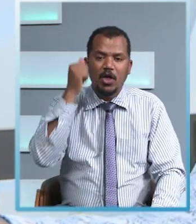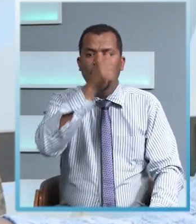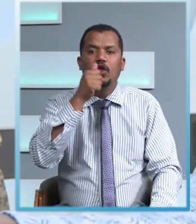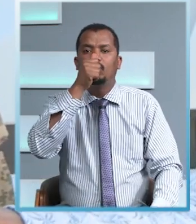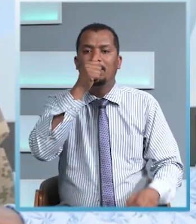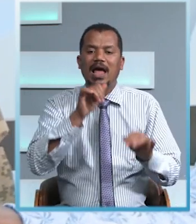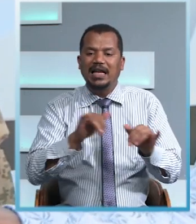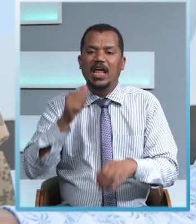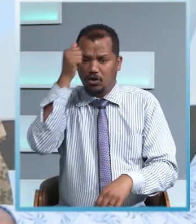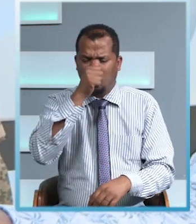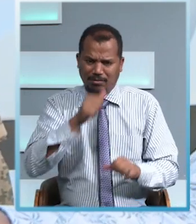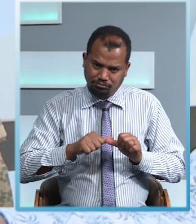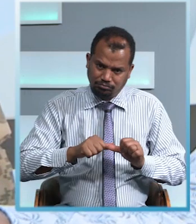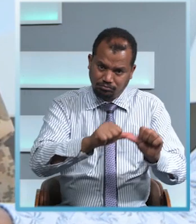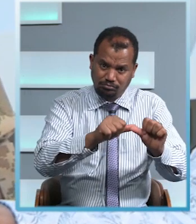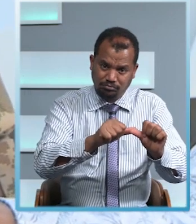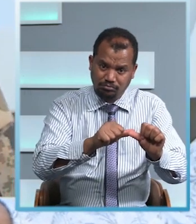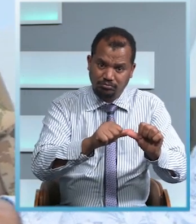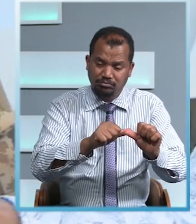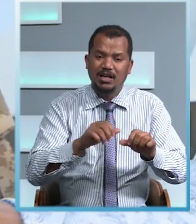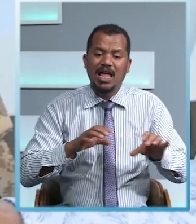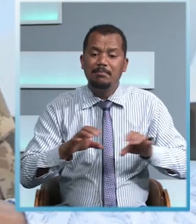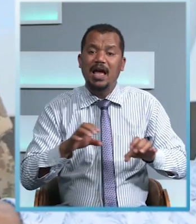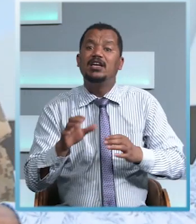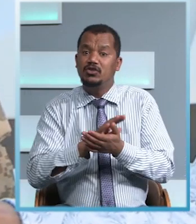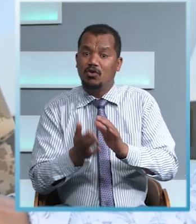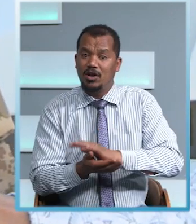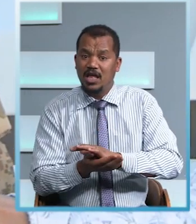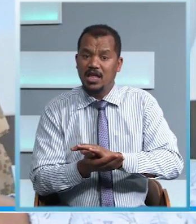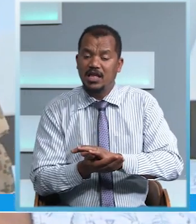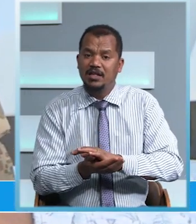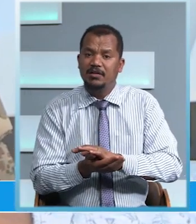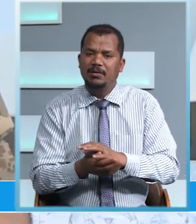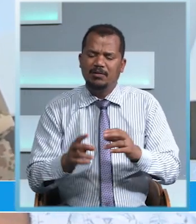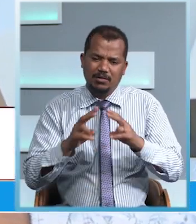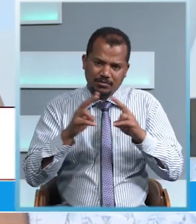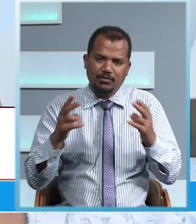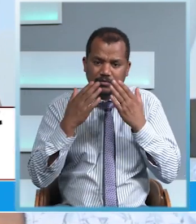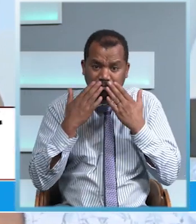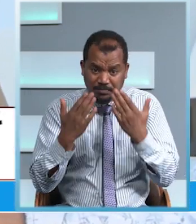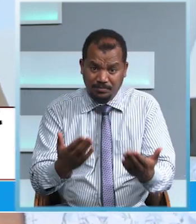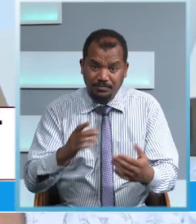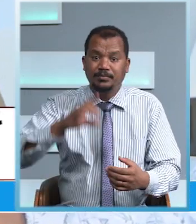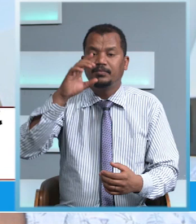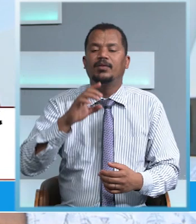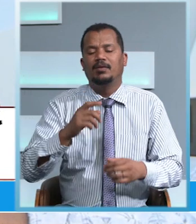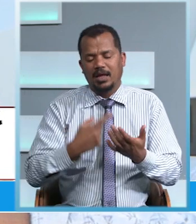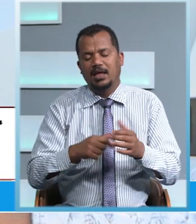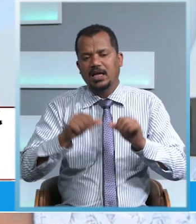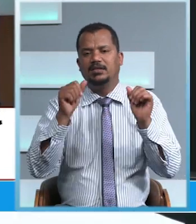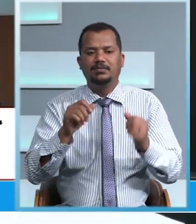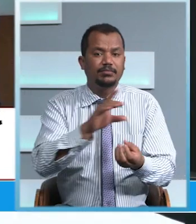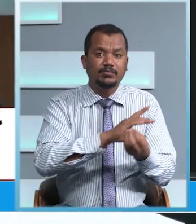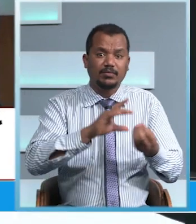ለወደፊትም ኢትዮጵያን እንደ ኢትዮጵያ እንድትቀጥል የሚያደርግ ስለሆነ በጣም ምስጋናችን ላቅ ያለ ነው።